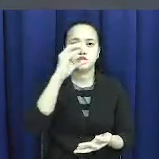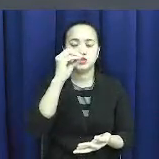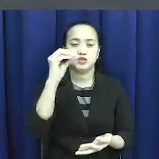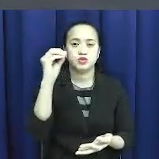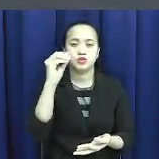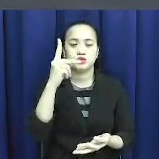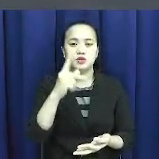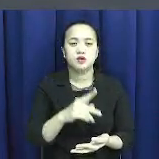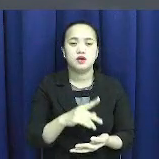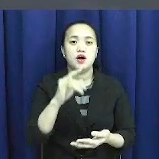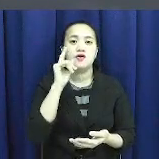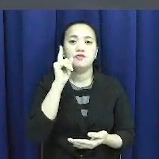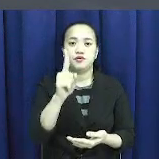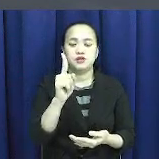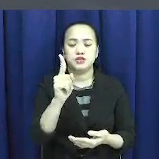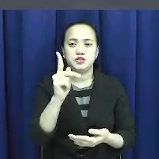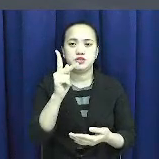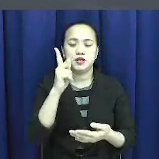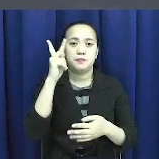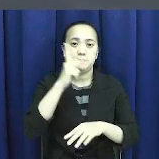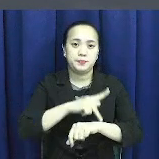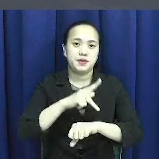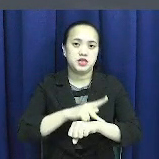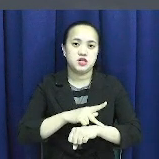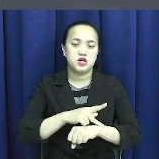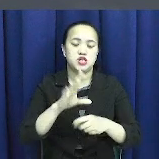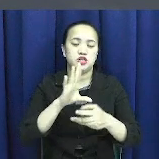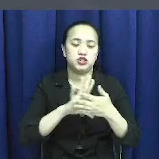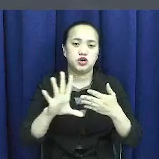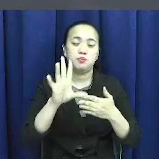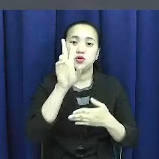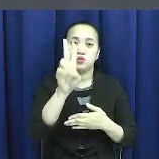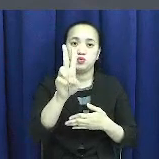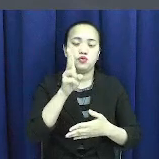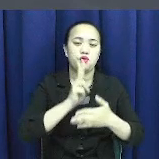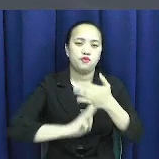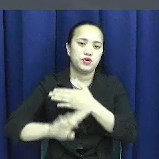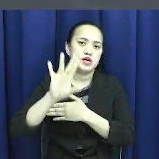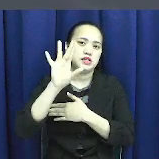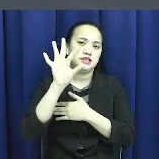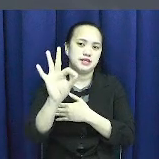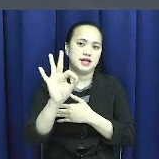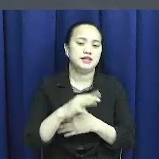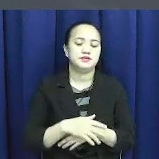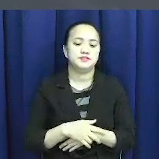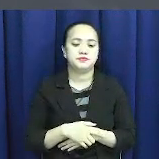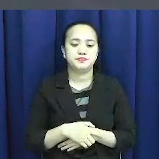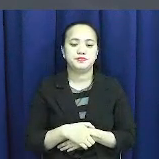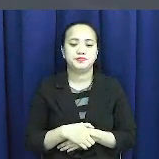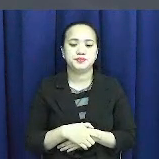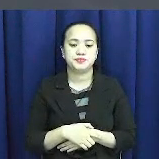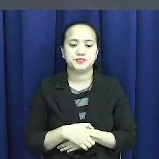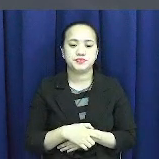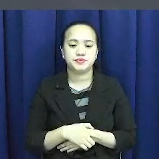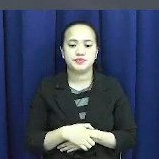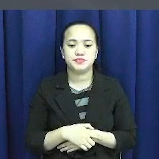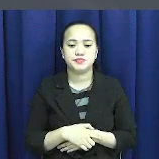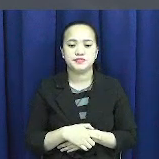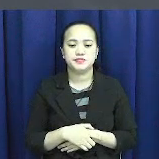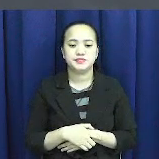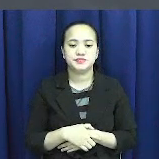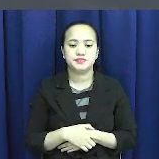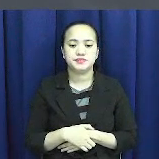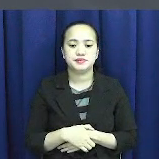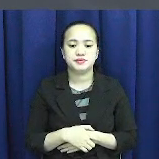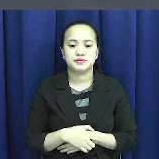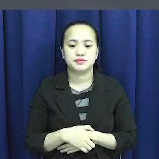number 9. Ito po yung sinabi po ng Biblia. Binasa na po natin ito noong mga nakaraan. But ye are a chosen